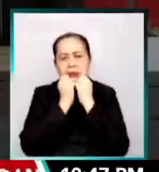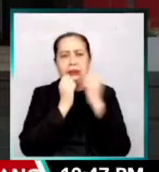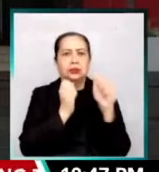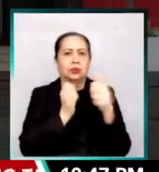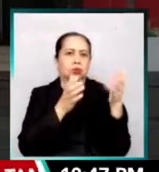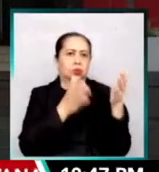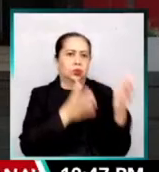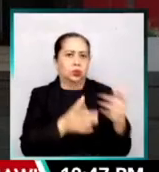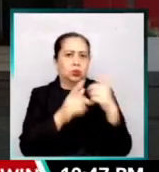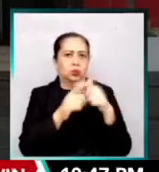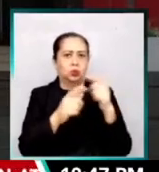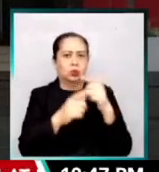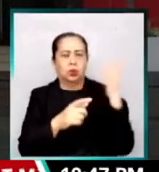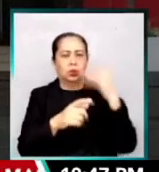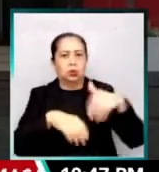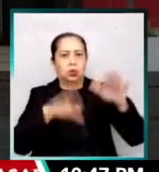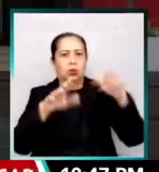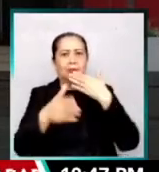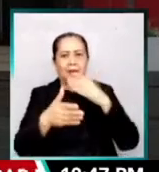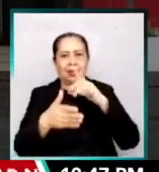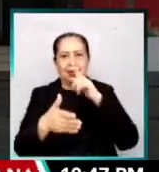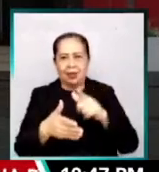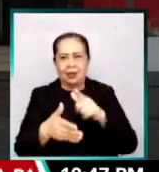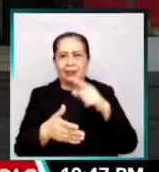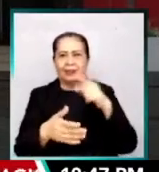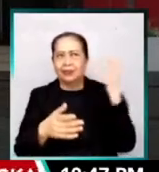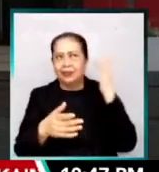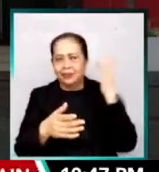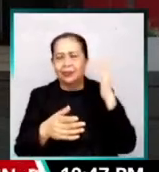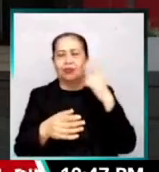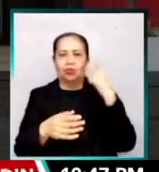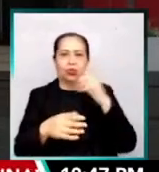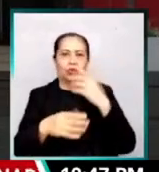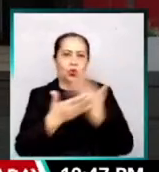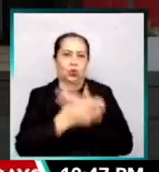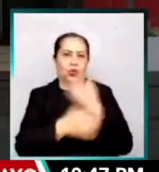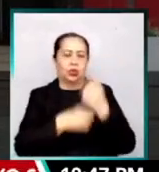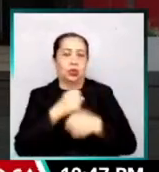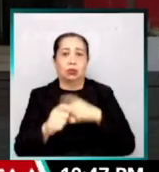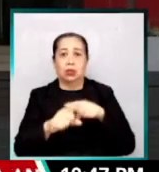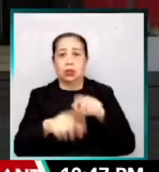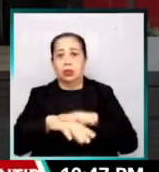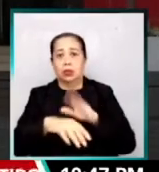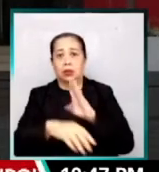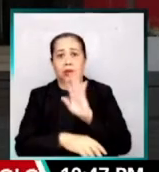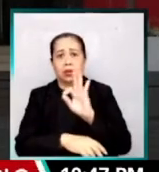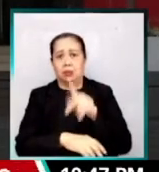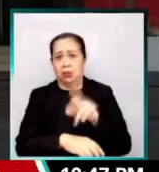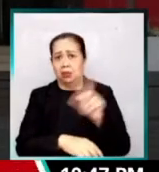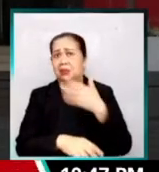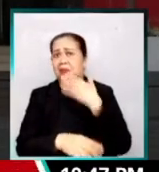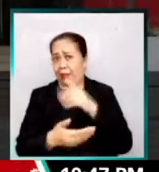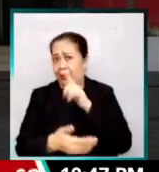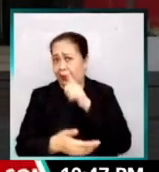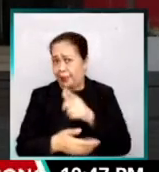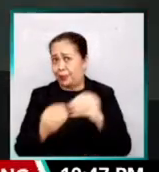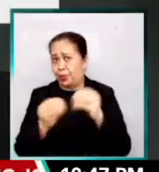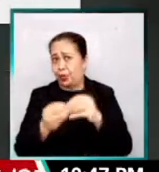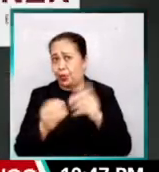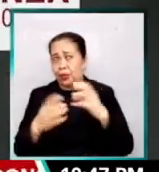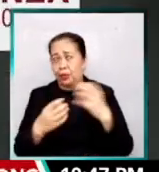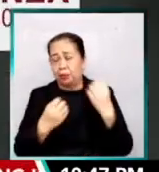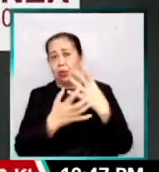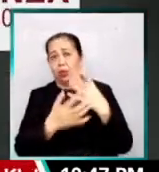sa pagtaboy ng malas sa bagong taon. Pero babala ng BFP, baka mas lalong malasin kung mapuputokan ito.